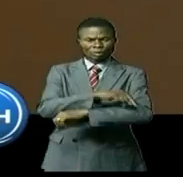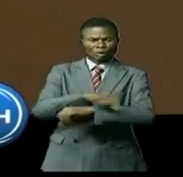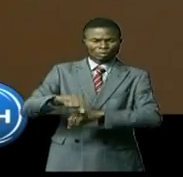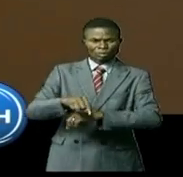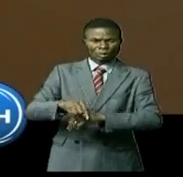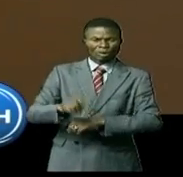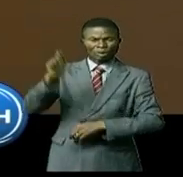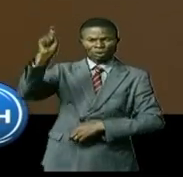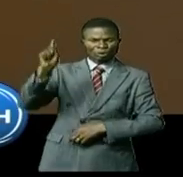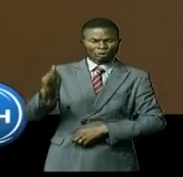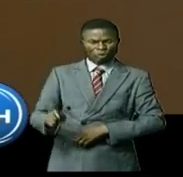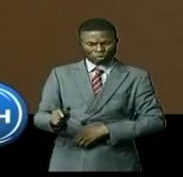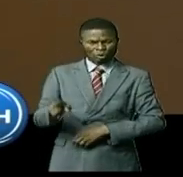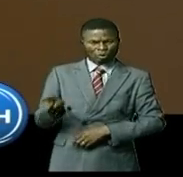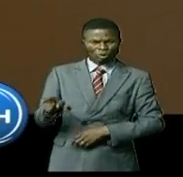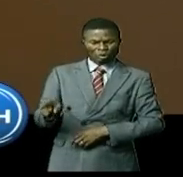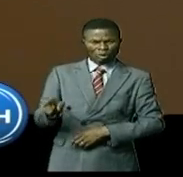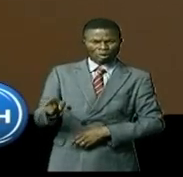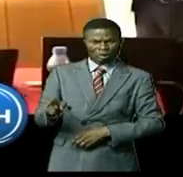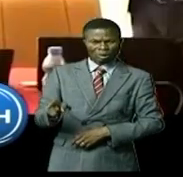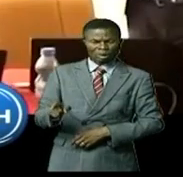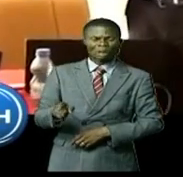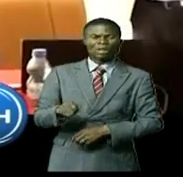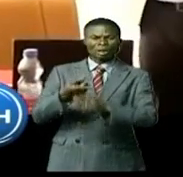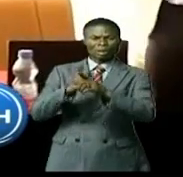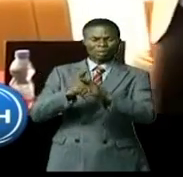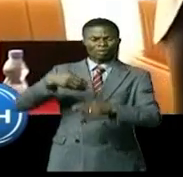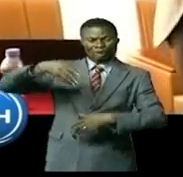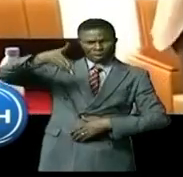tunisien Champions Consulting, animé par des